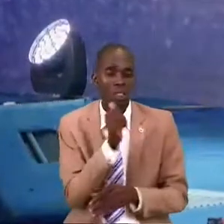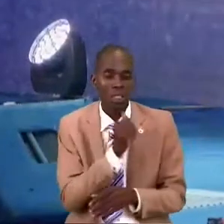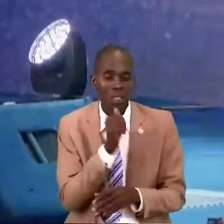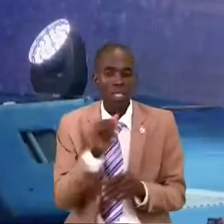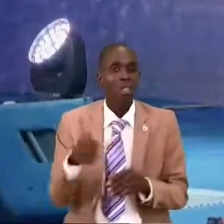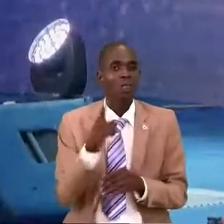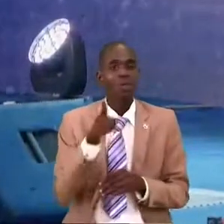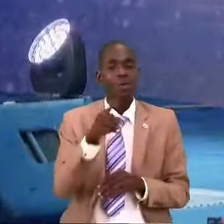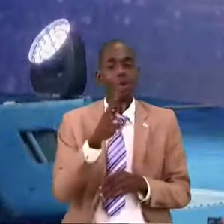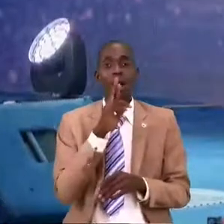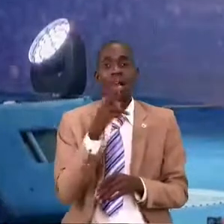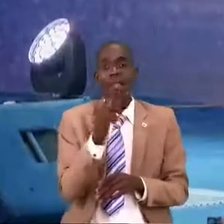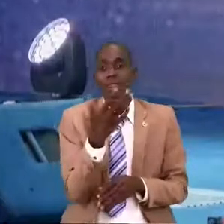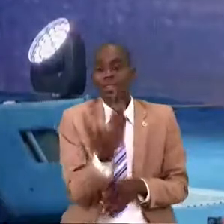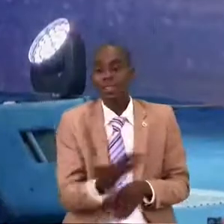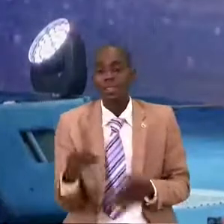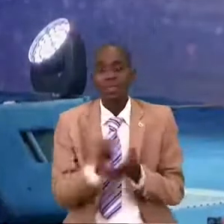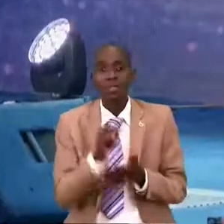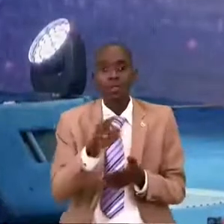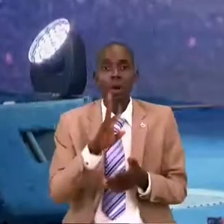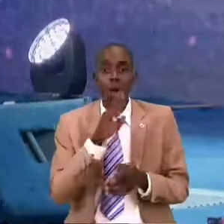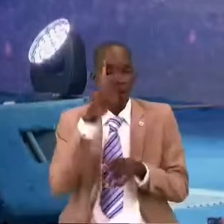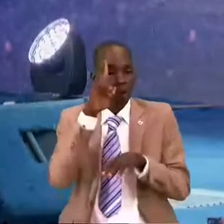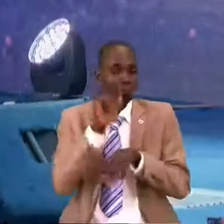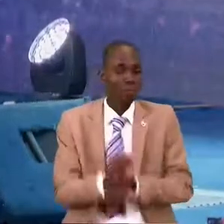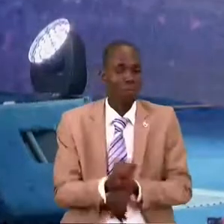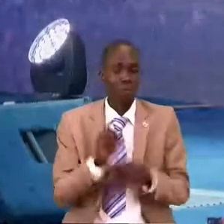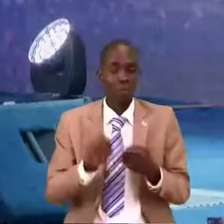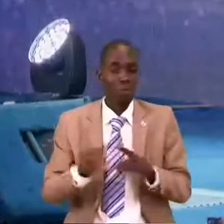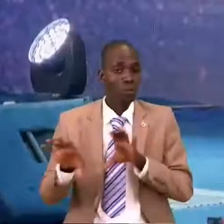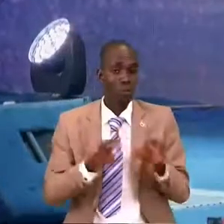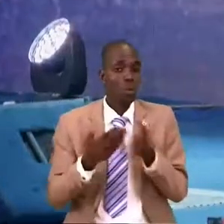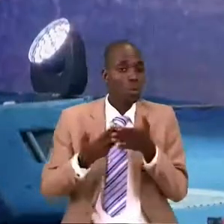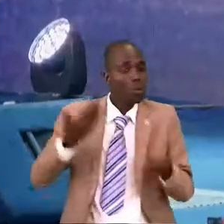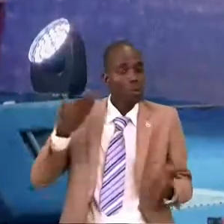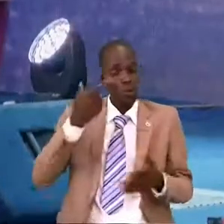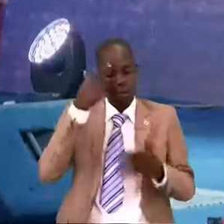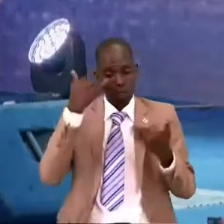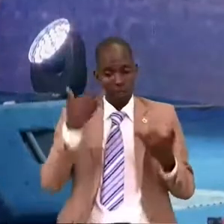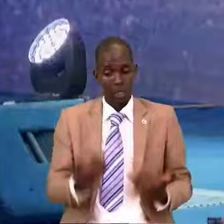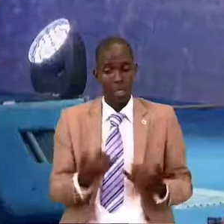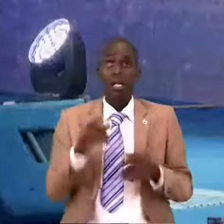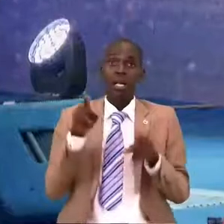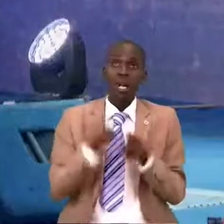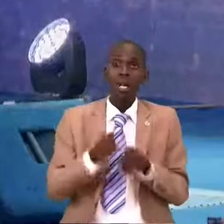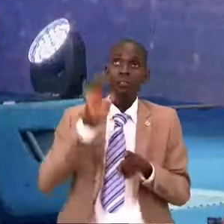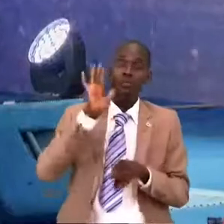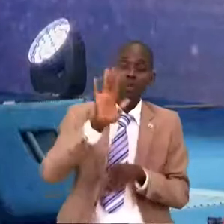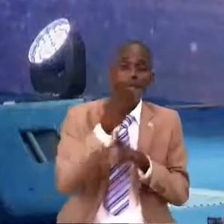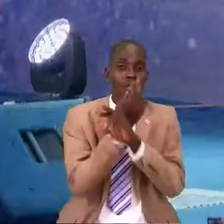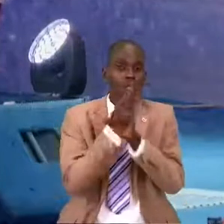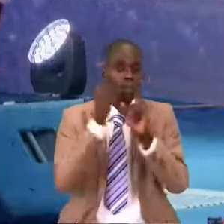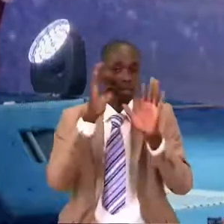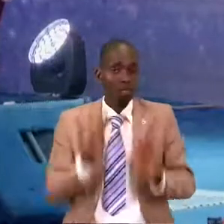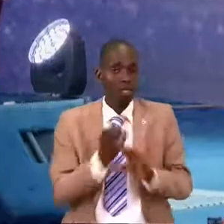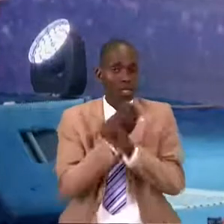comme il vient comme ton libérateur, il vient comme ton rédempteur, et il brise tous les jougs et détruit tout ce qui est